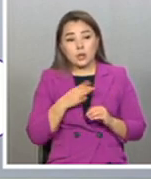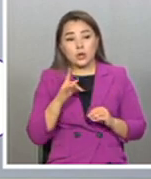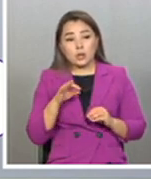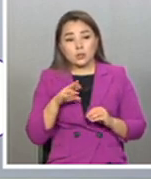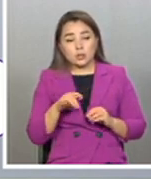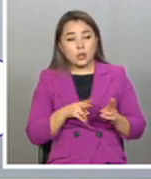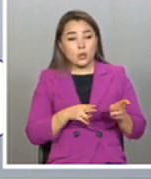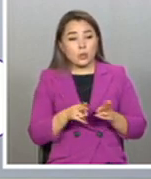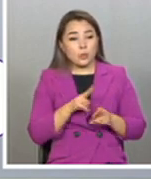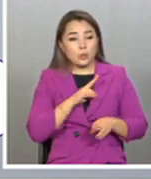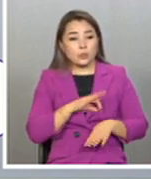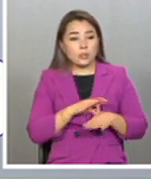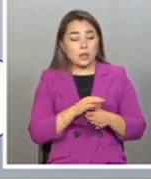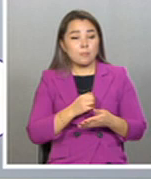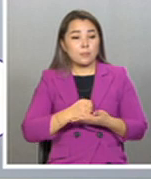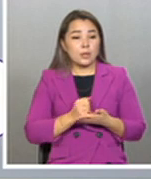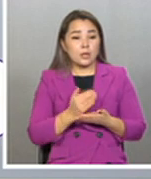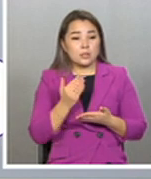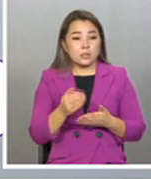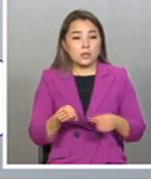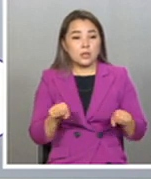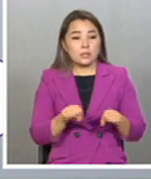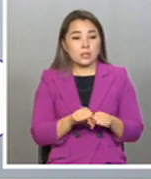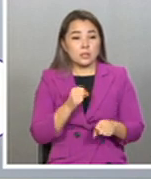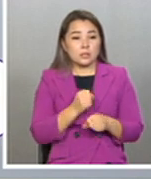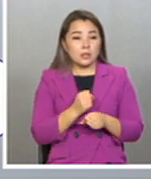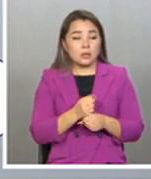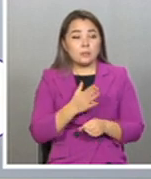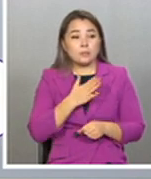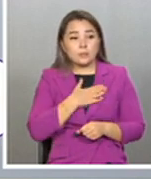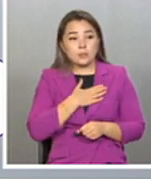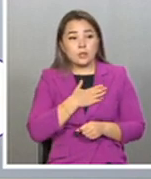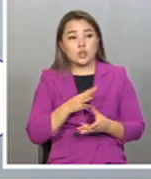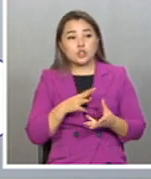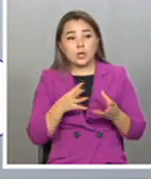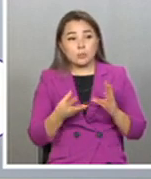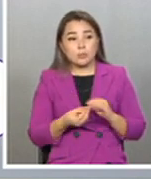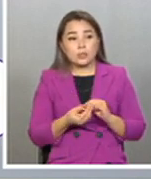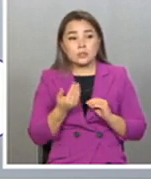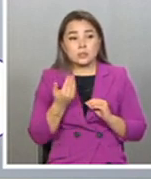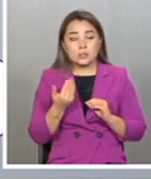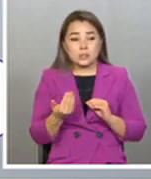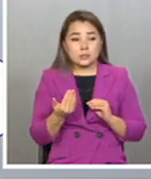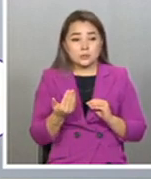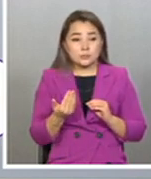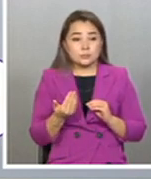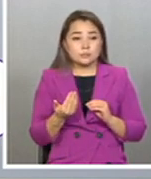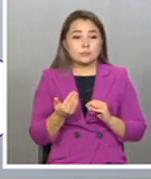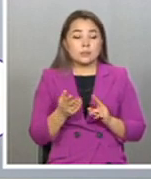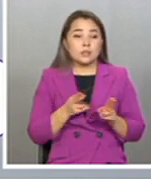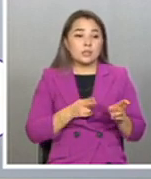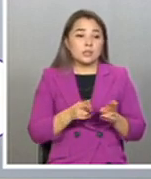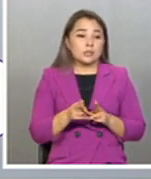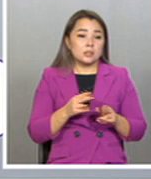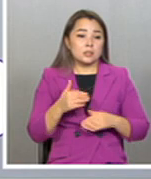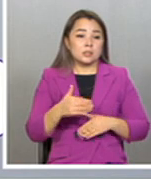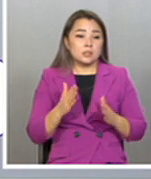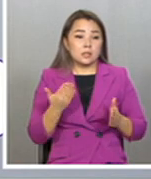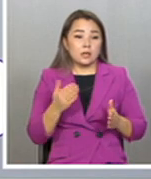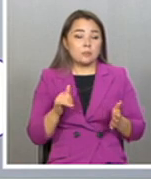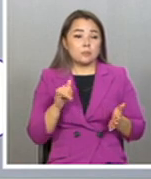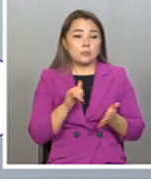келтіреді. Роторға бекітілген білек ол бізде жалпы сіздердегі генератордың білегімен